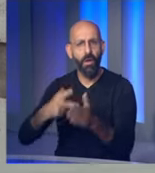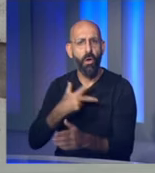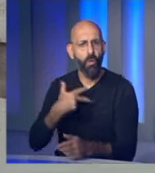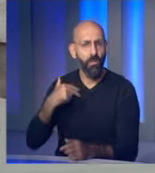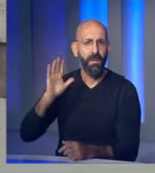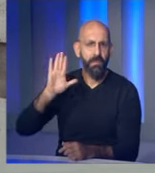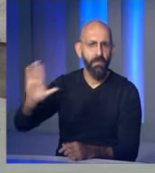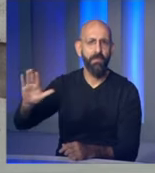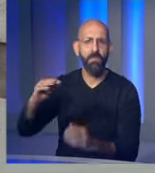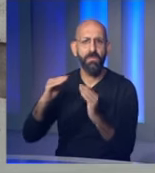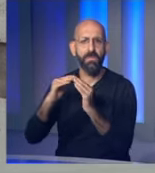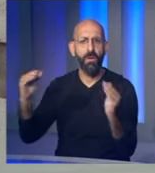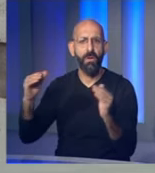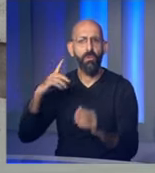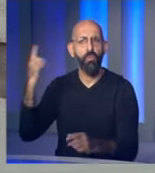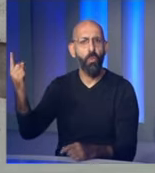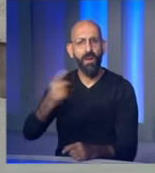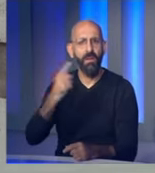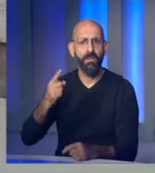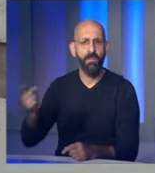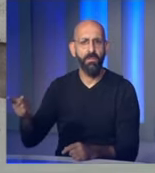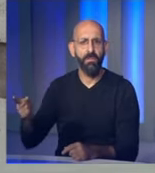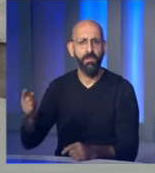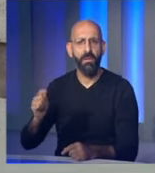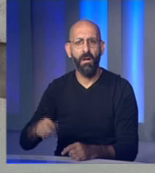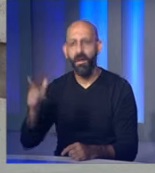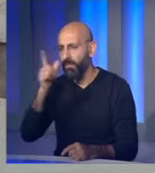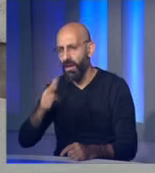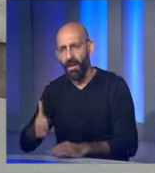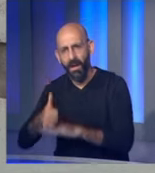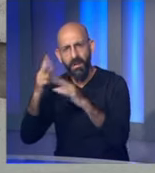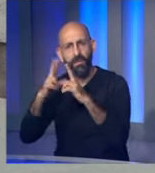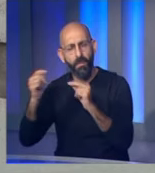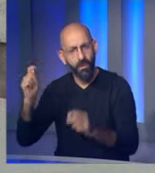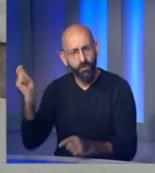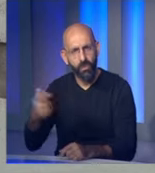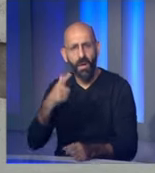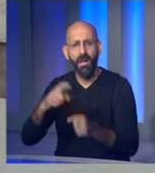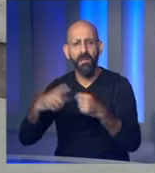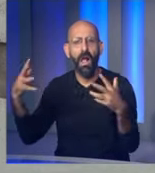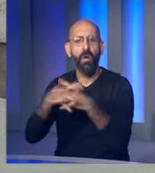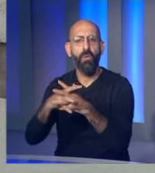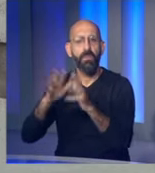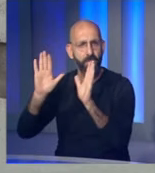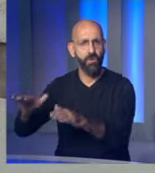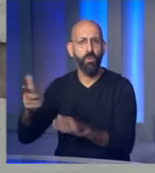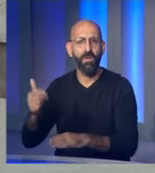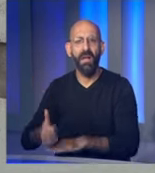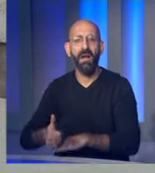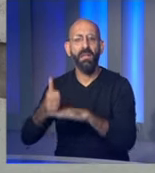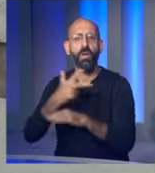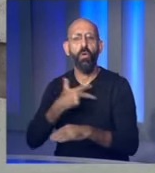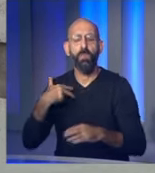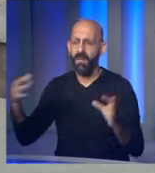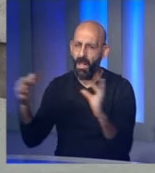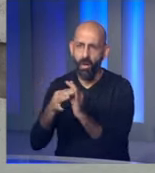اكثر لانه حكومه تصريف اعمال اتفاق بده يصير على مستوى دولي وهذه من صلاحيات رئيس